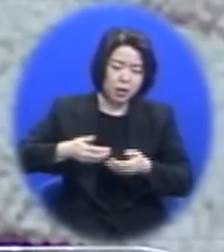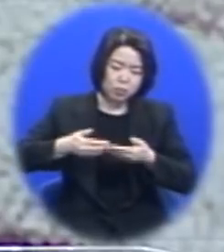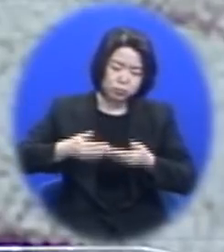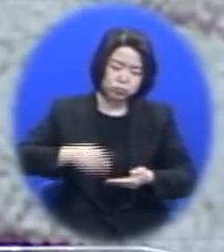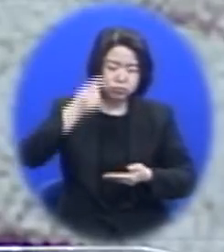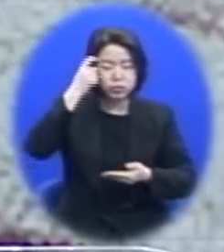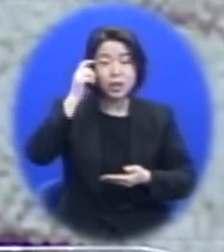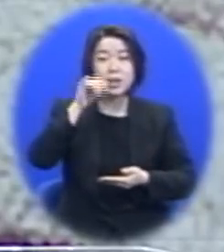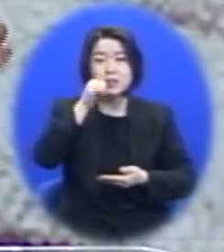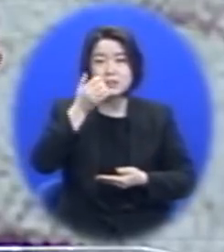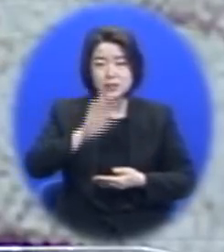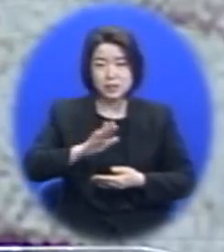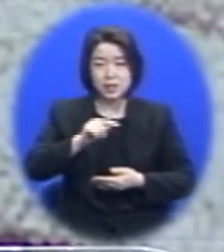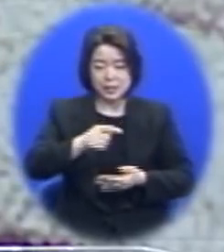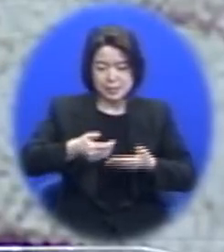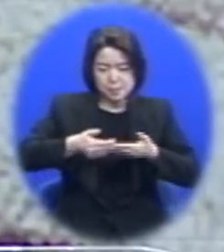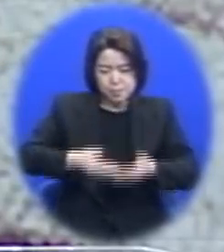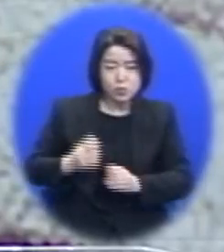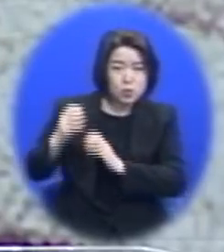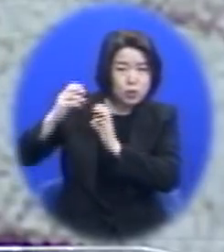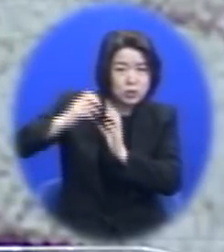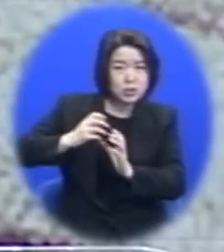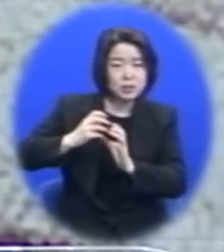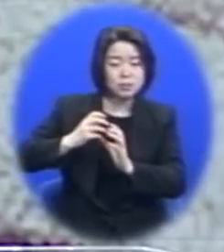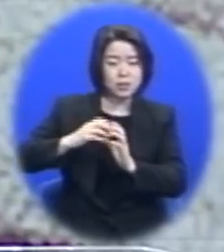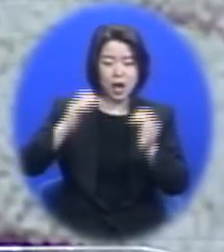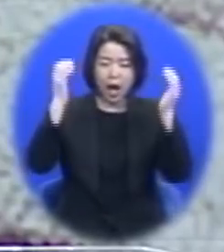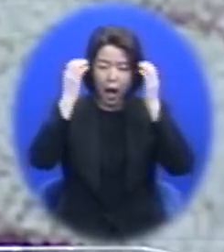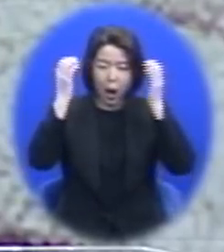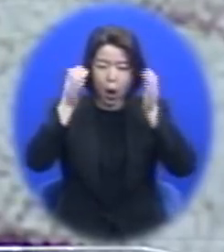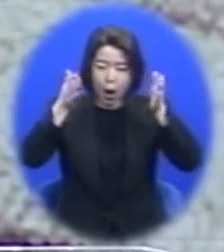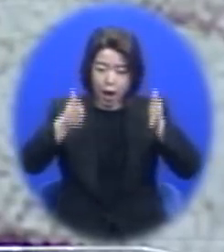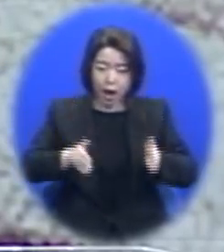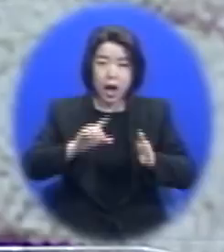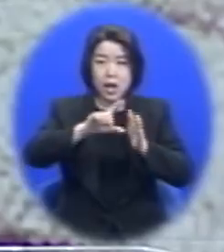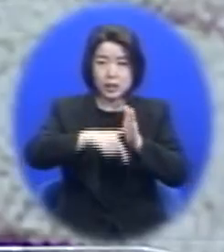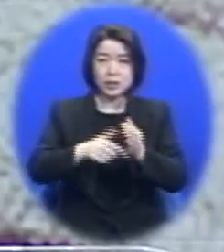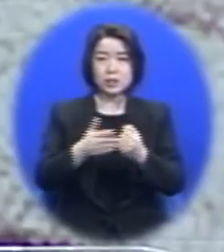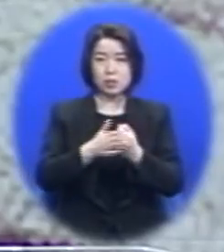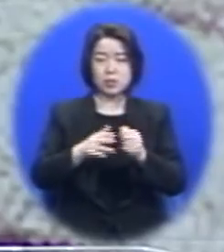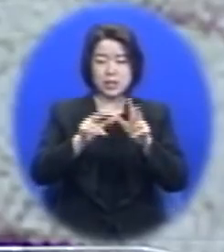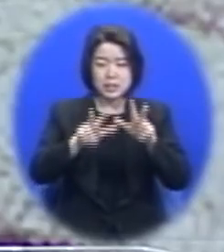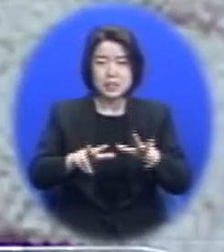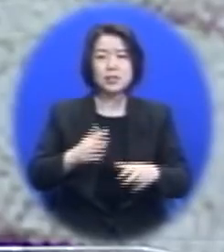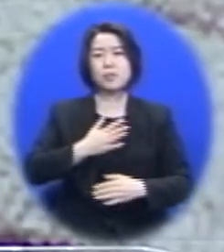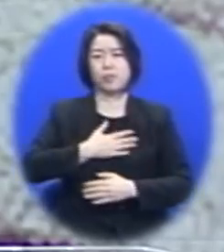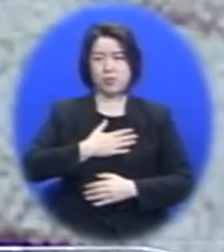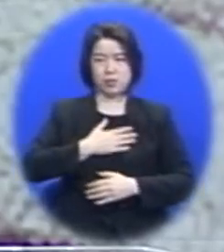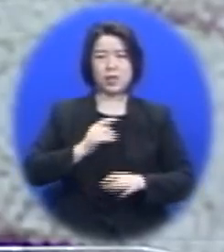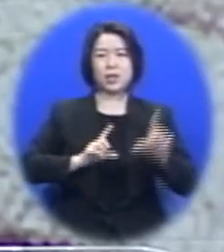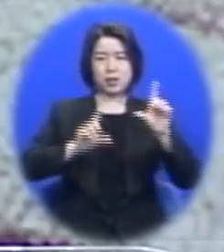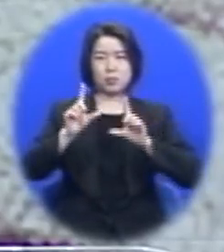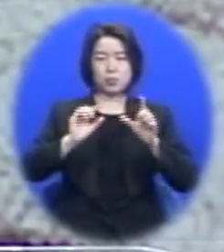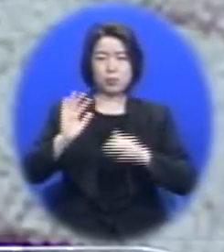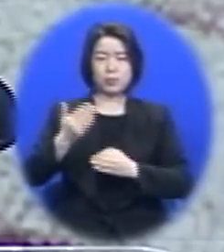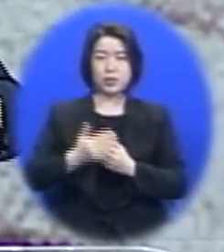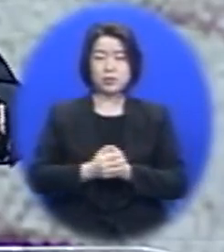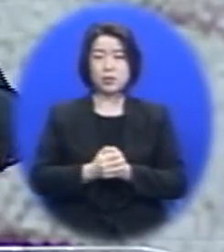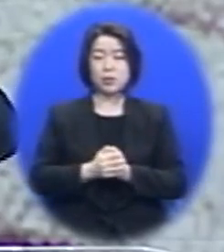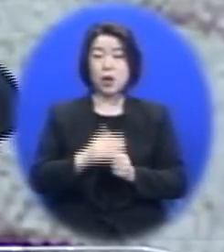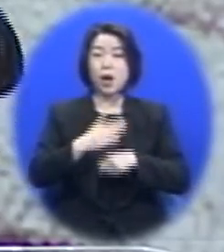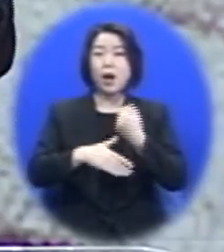그 무거운 짐 그 고난의 시절 때문에 지금의 제가 될겁니다 하나님의